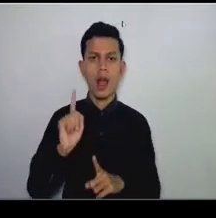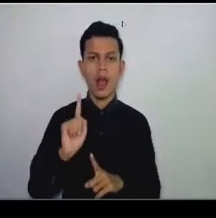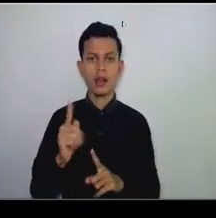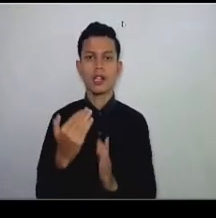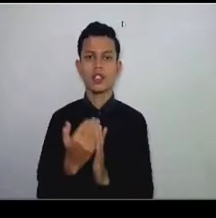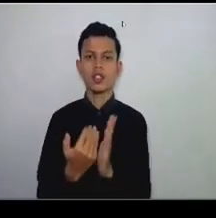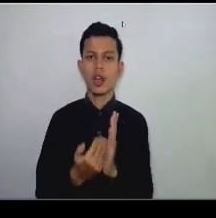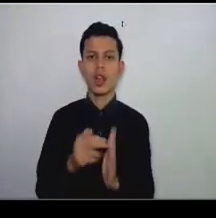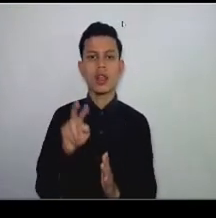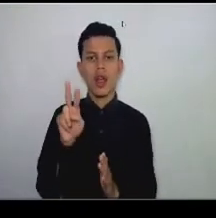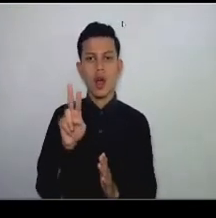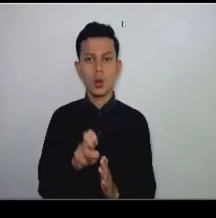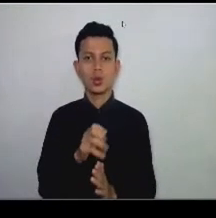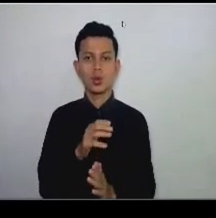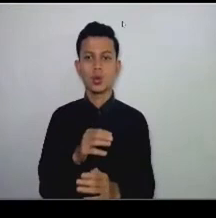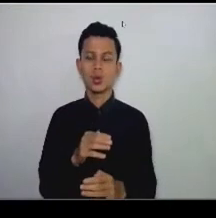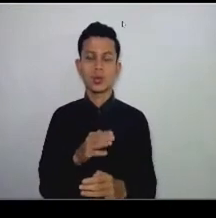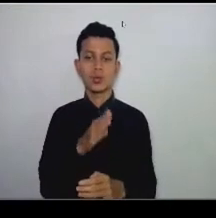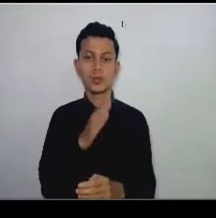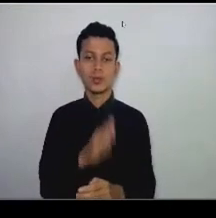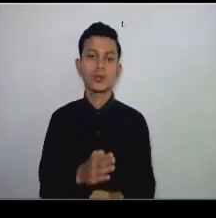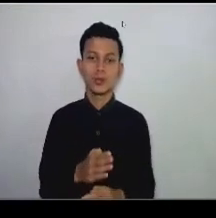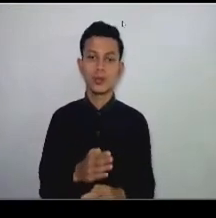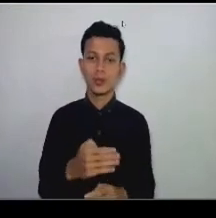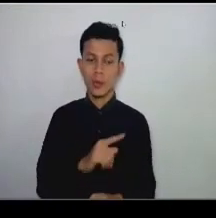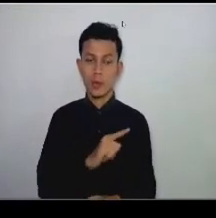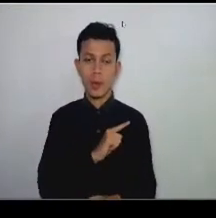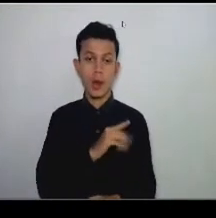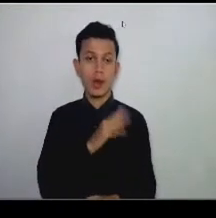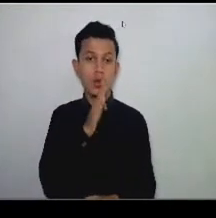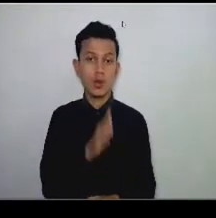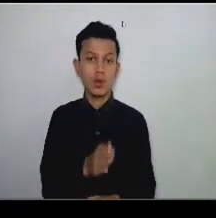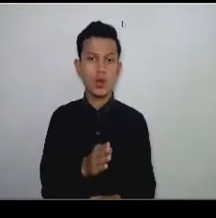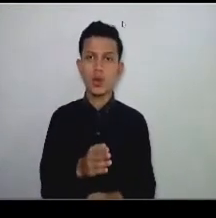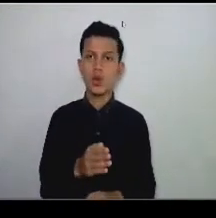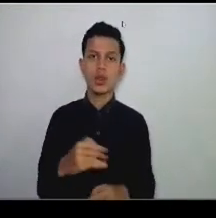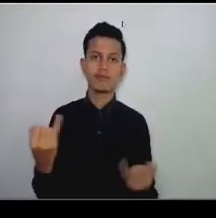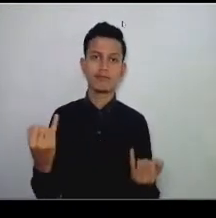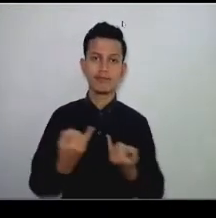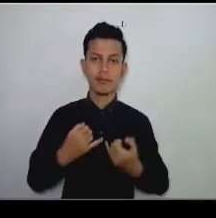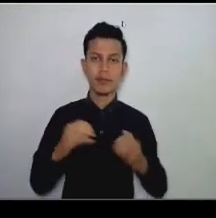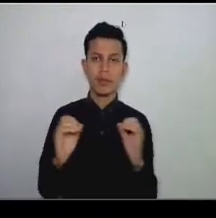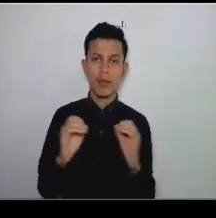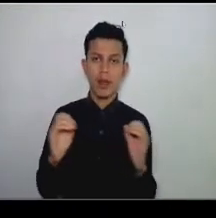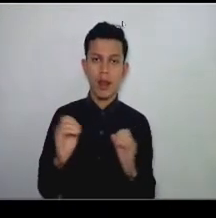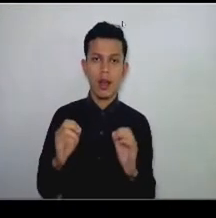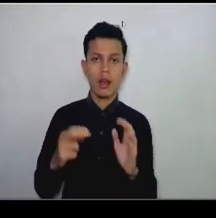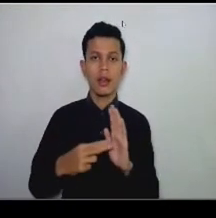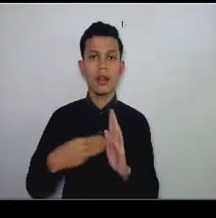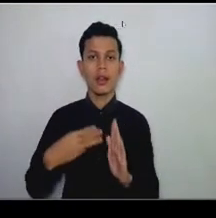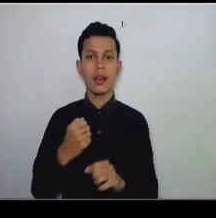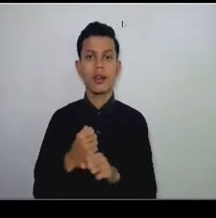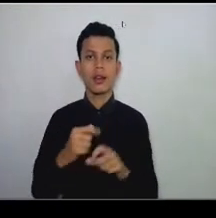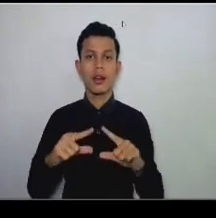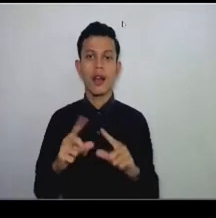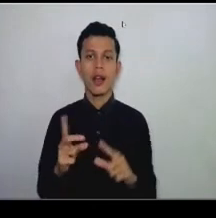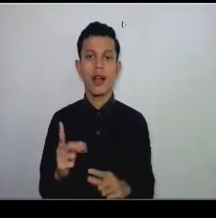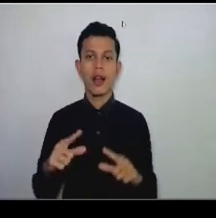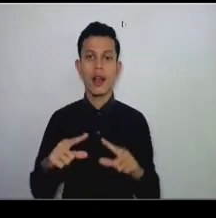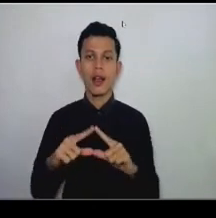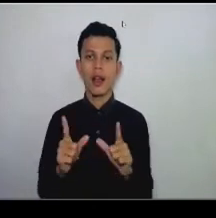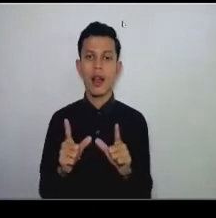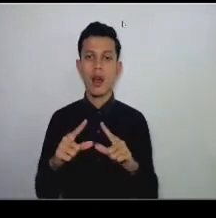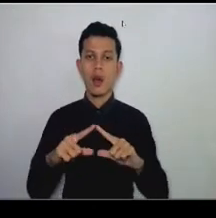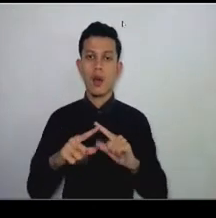harus melekat integritas kepribadian yang jujur tidak tercela negarawan yang menguasai konstitusi dan